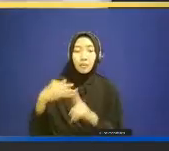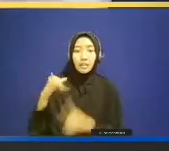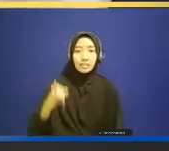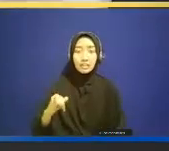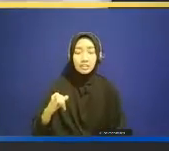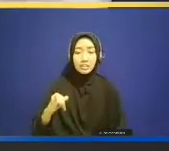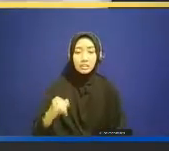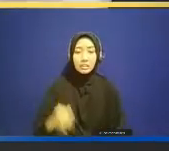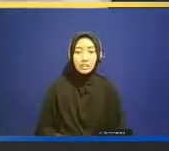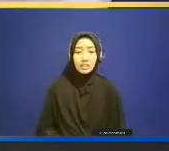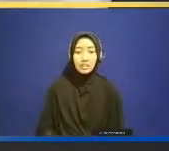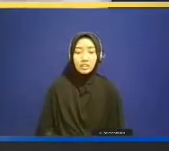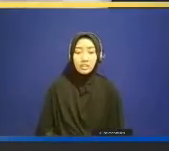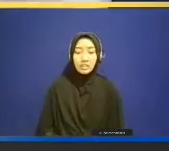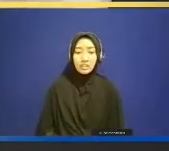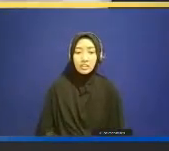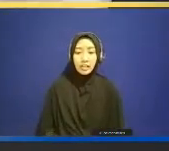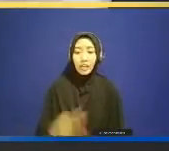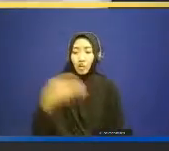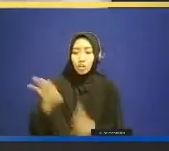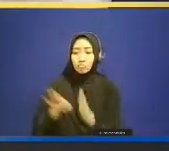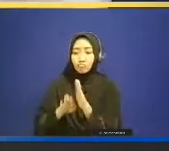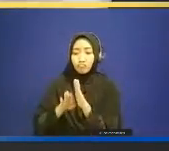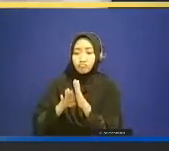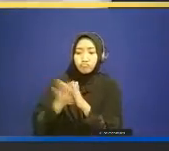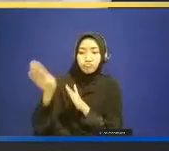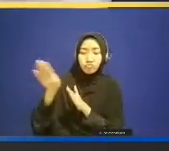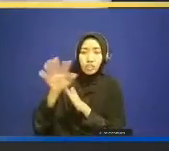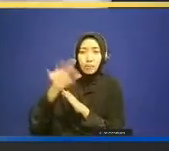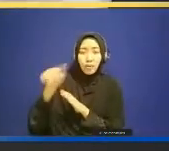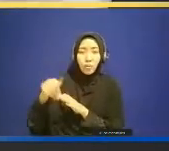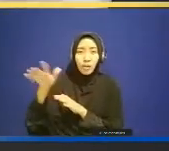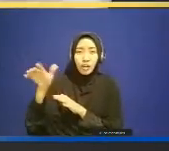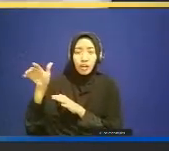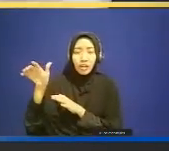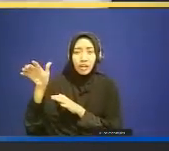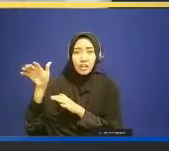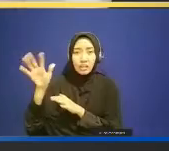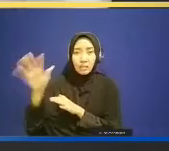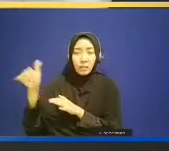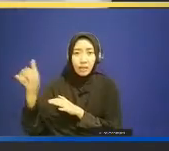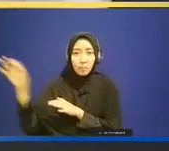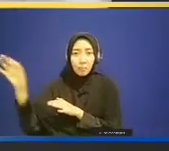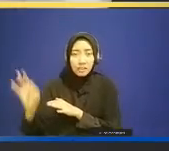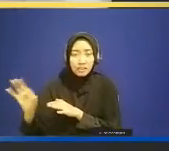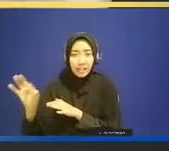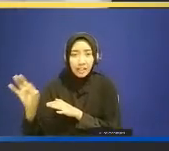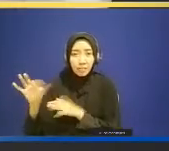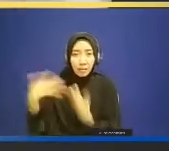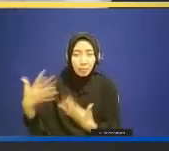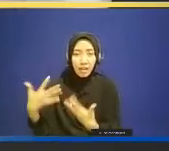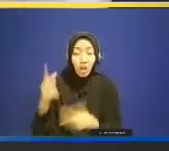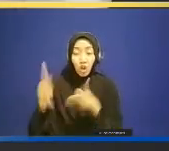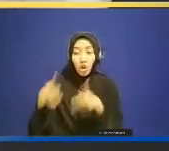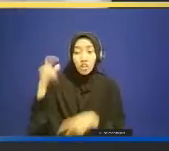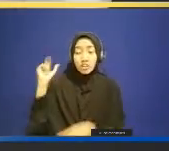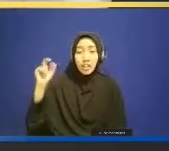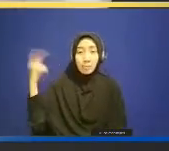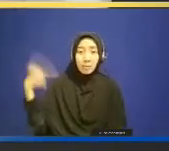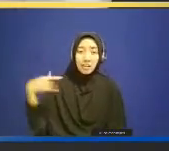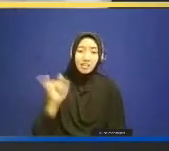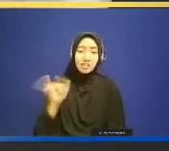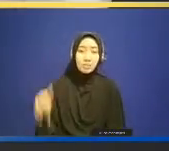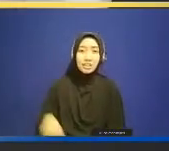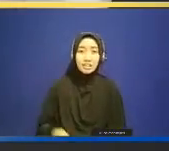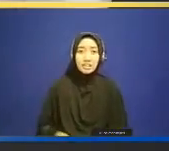ya bagaimana mau tumbuh 5,56 persen kalau cara pemerintahannya seperti